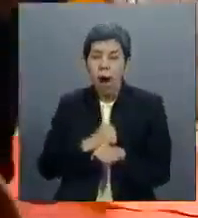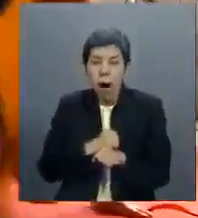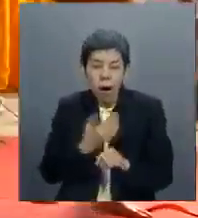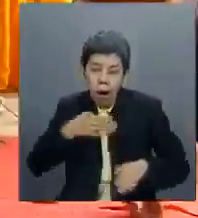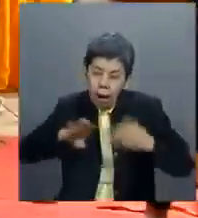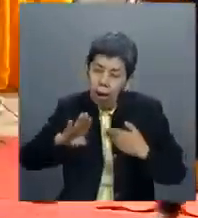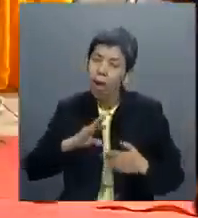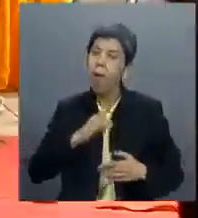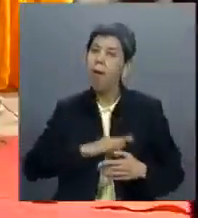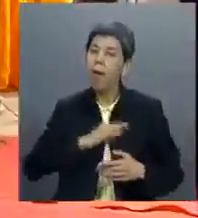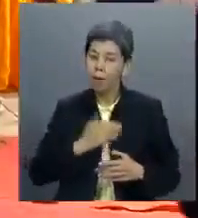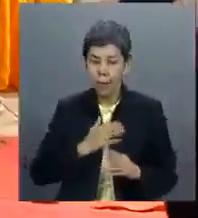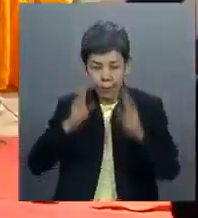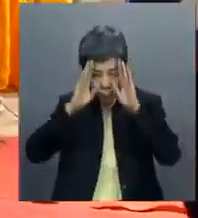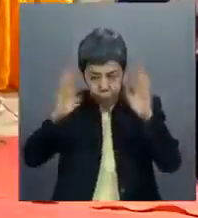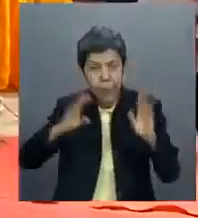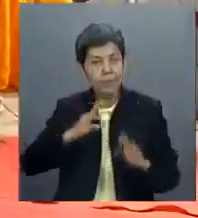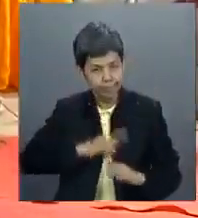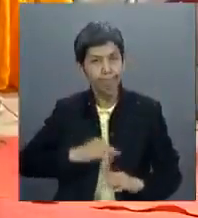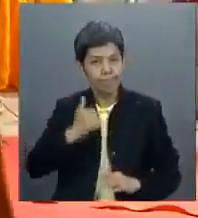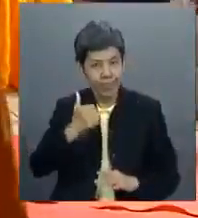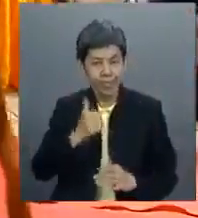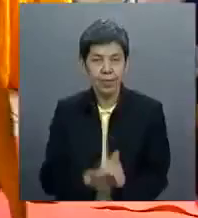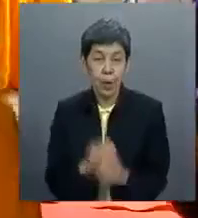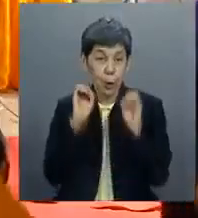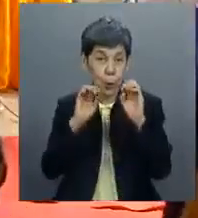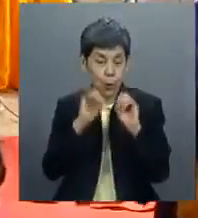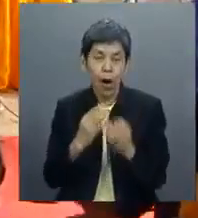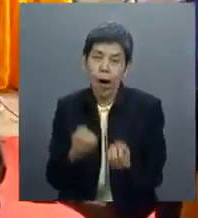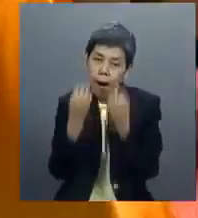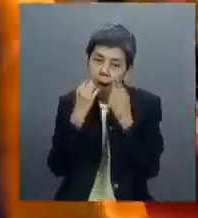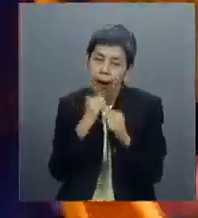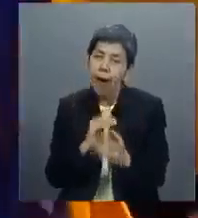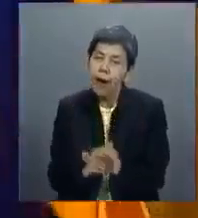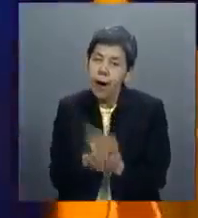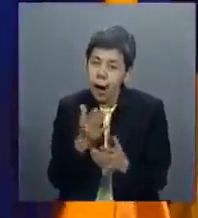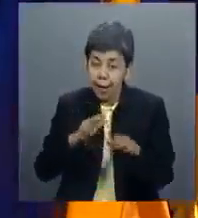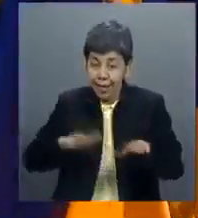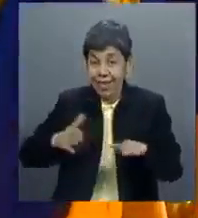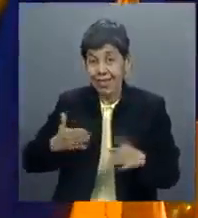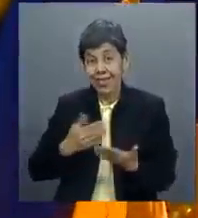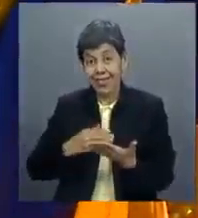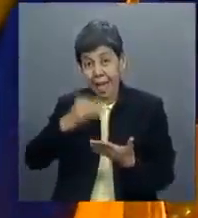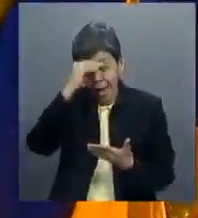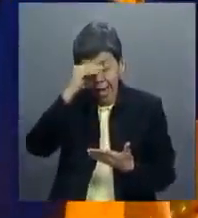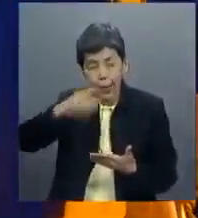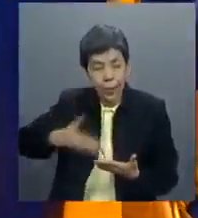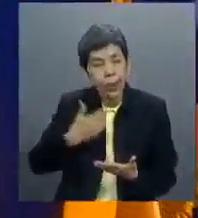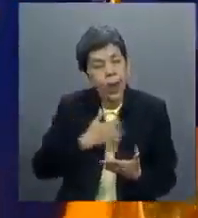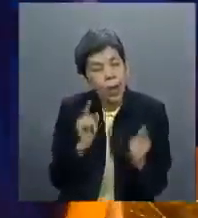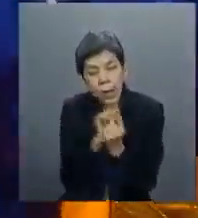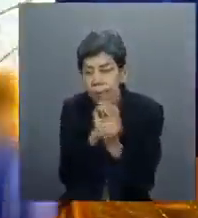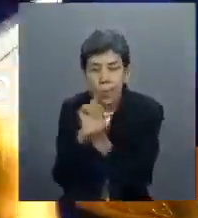ำแล้วก็จะได้มีประสบการณ์ดี ๆคุณครูก็เลยให้เด็กๆเนี่ยได้มาเจ